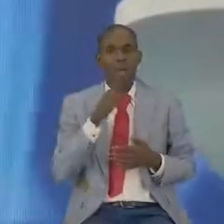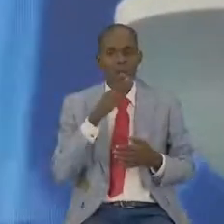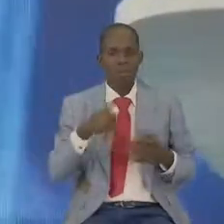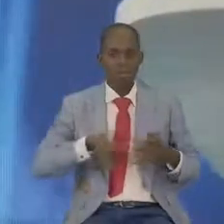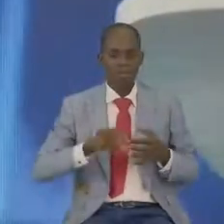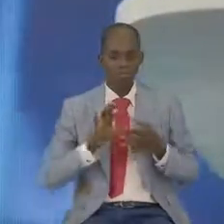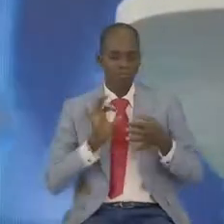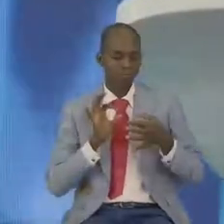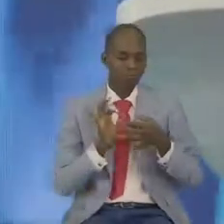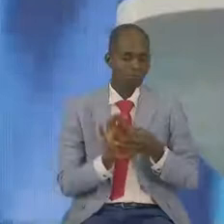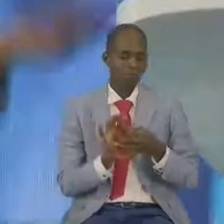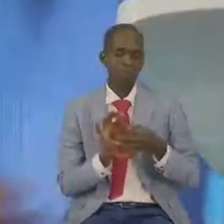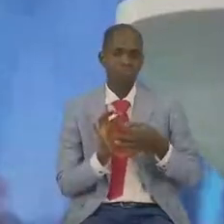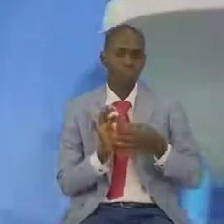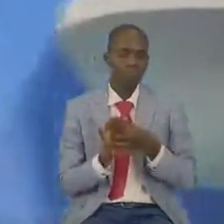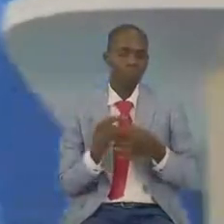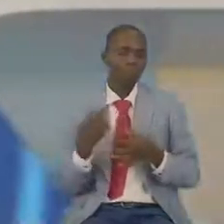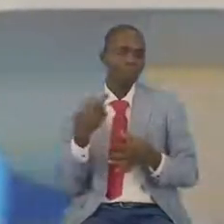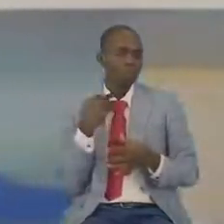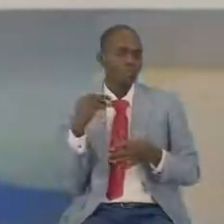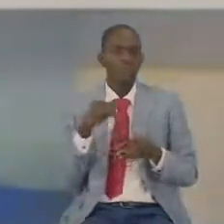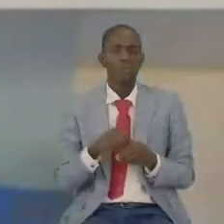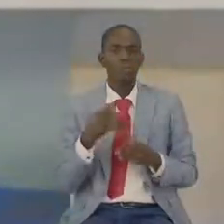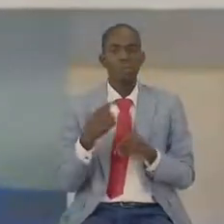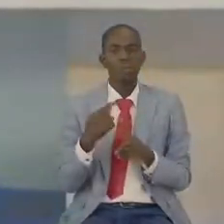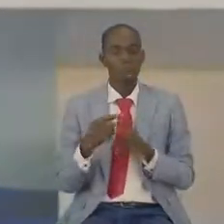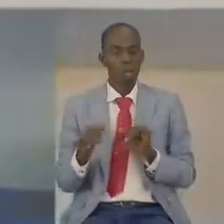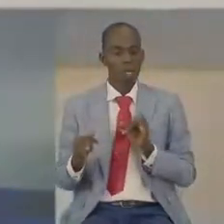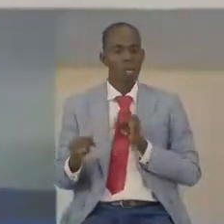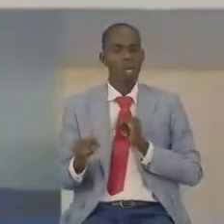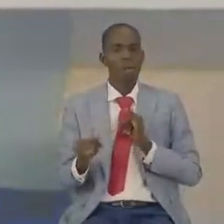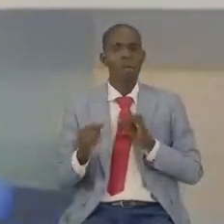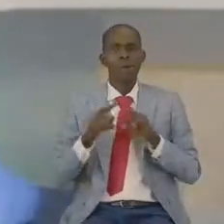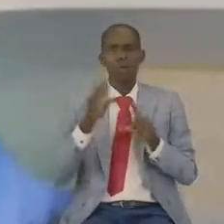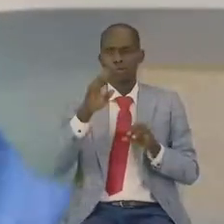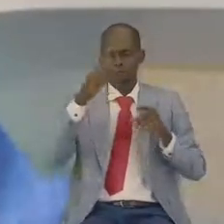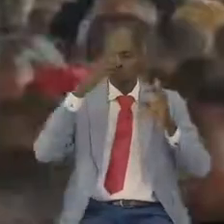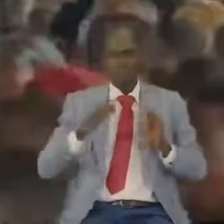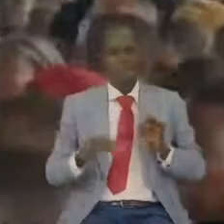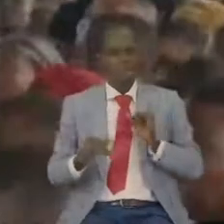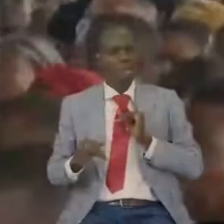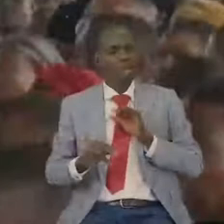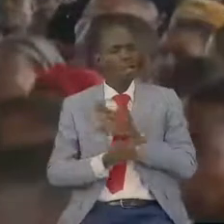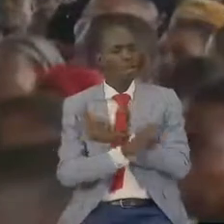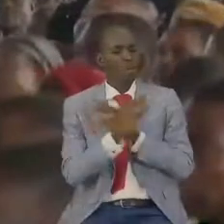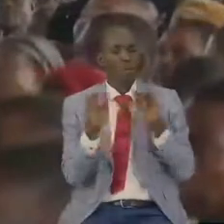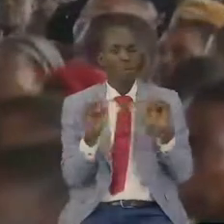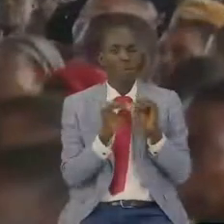moi, moi, moi. Mais lorsque tu dis, assez, c'est assez,